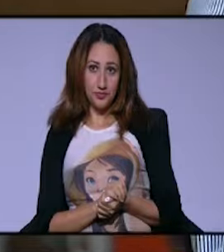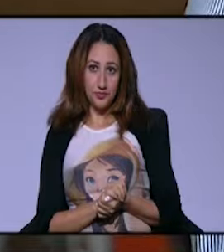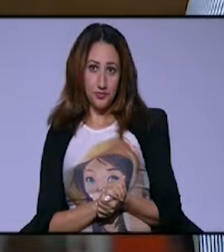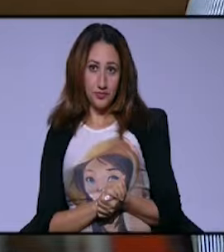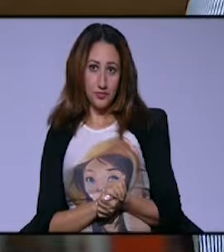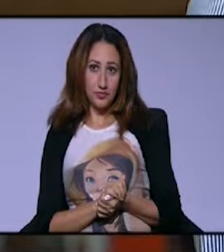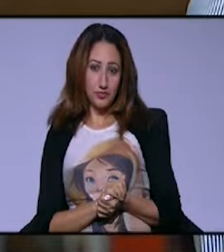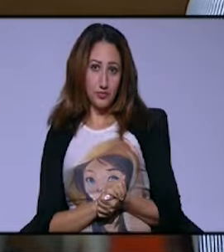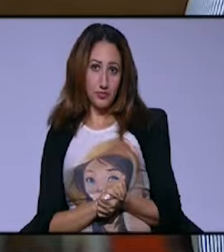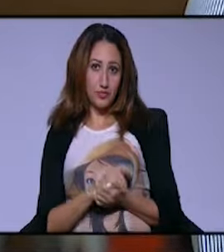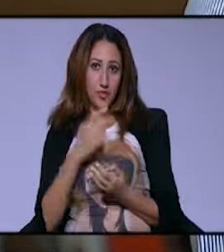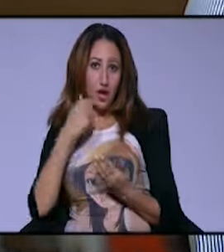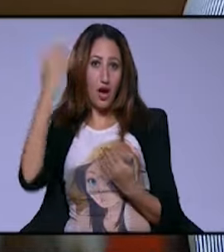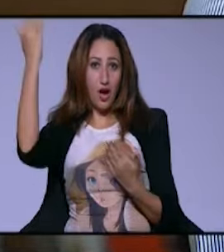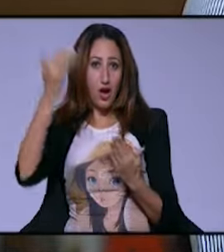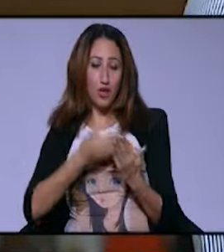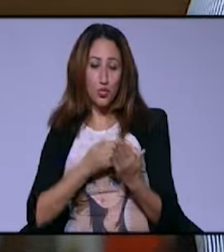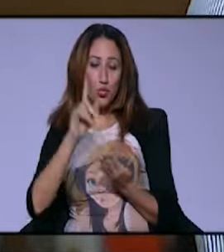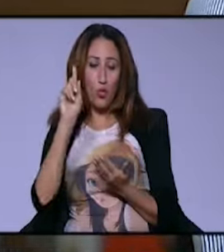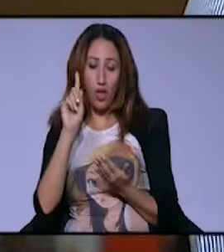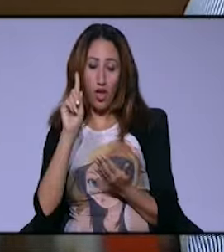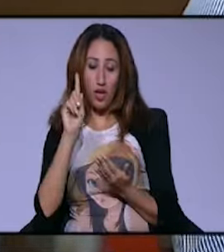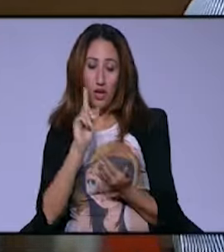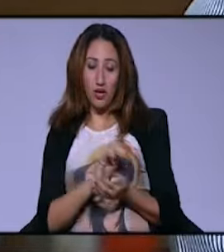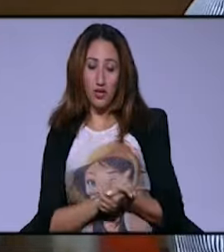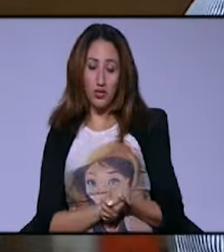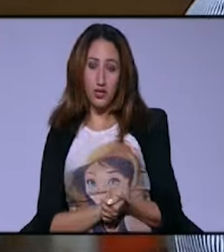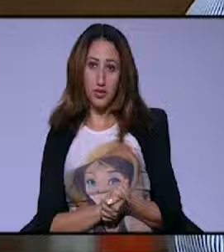عذرا رسول الله